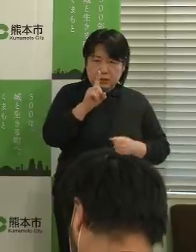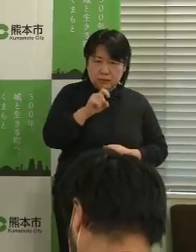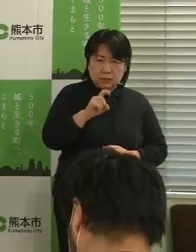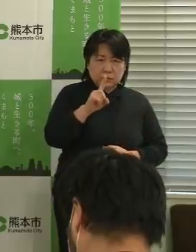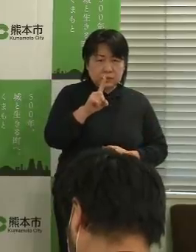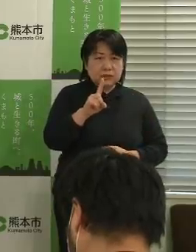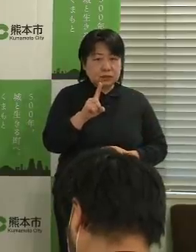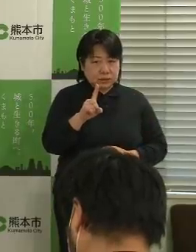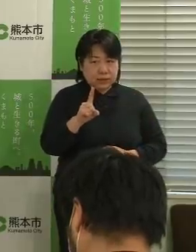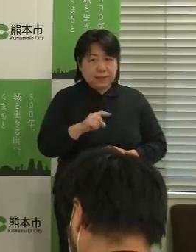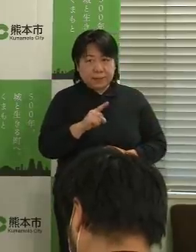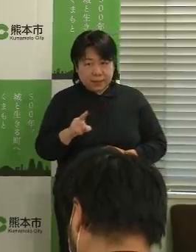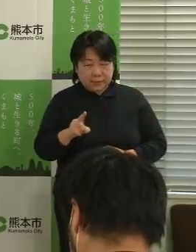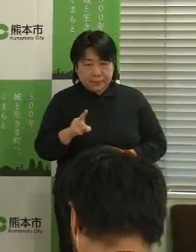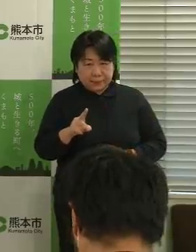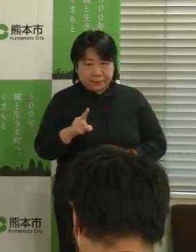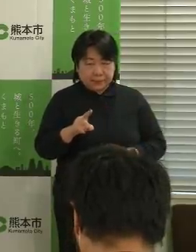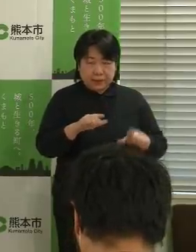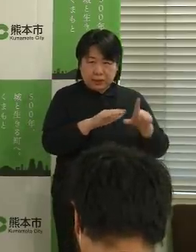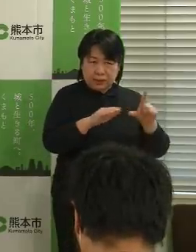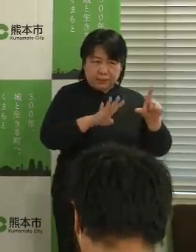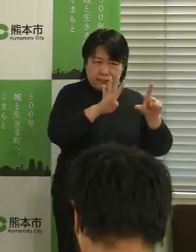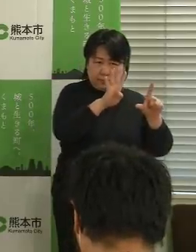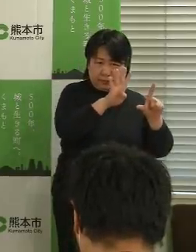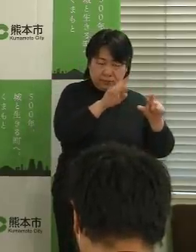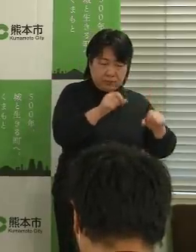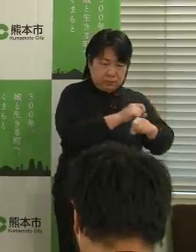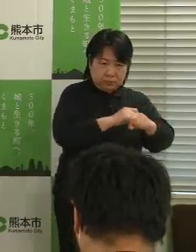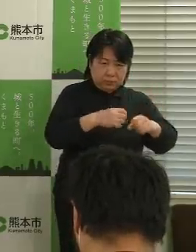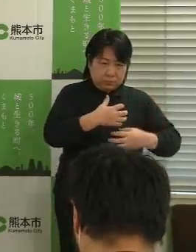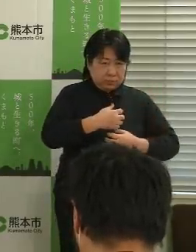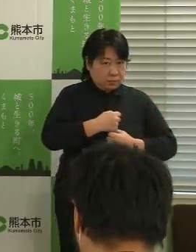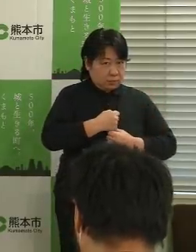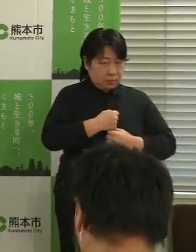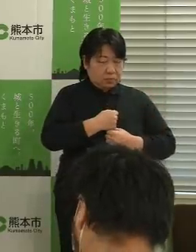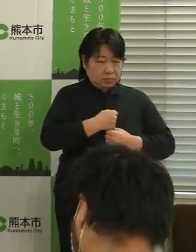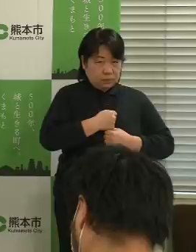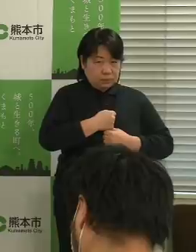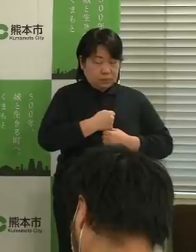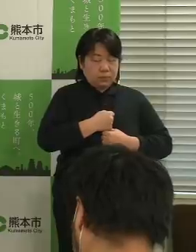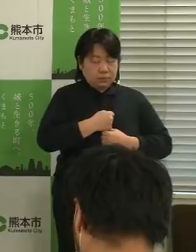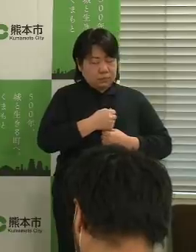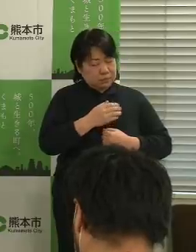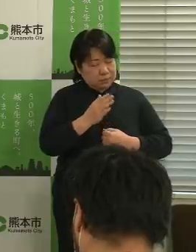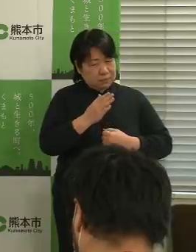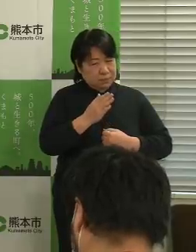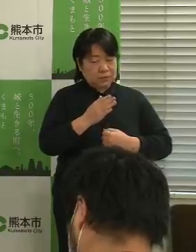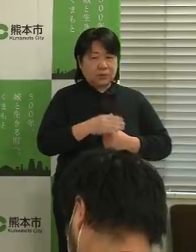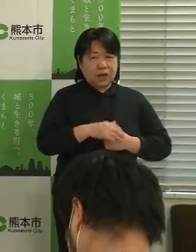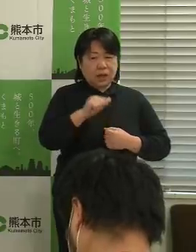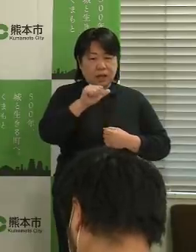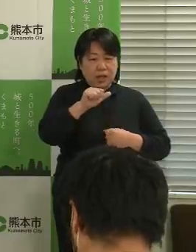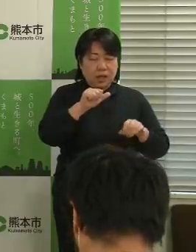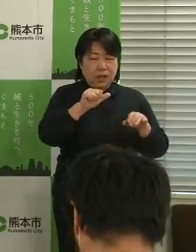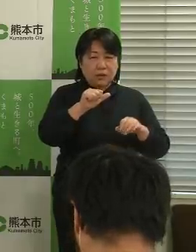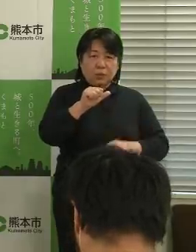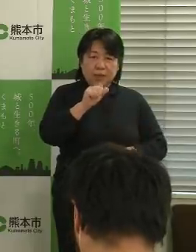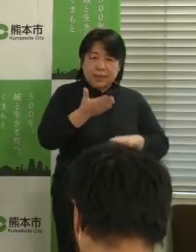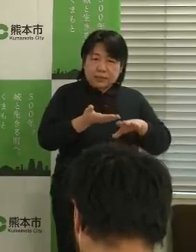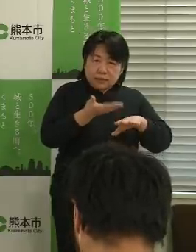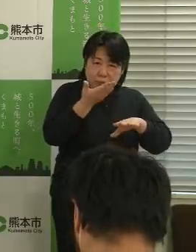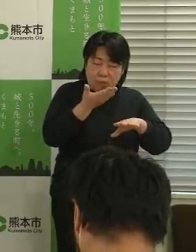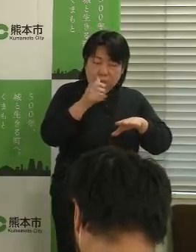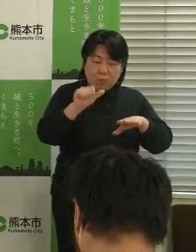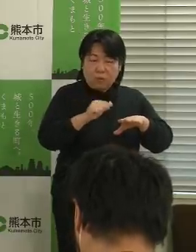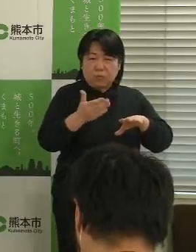でありますので、レベル4の特別警報の時ことでは、まあ、新規感染者5名以上というふうになってます。